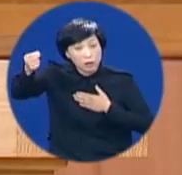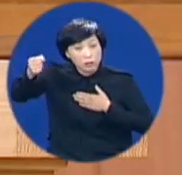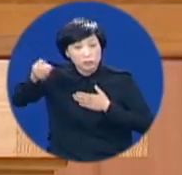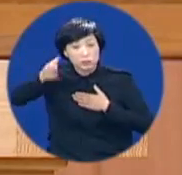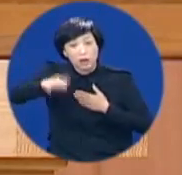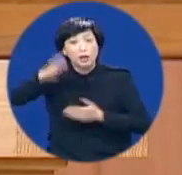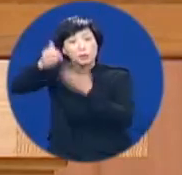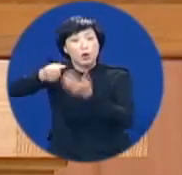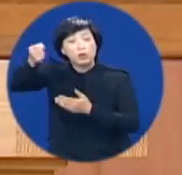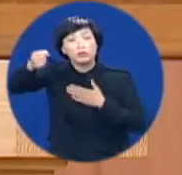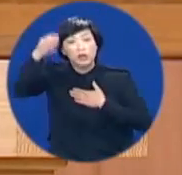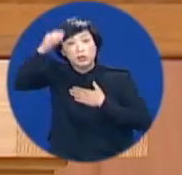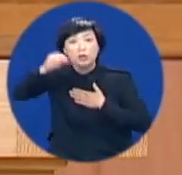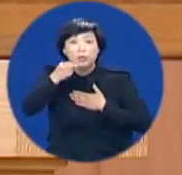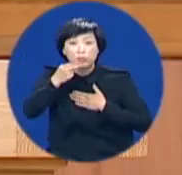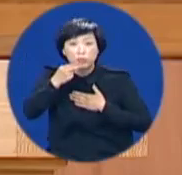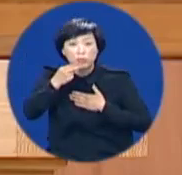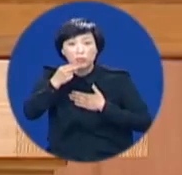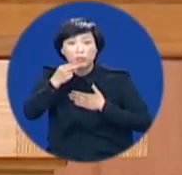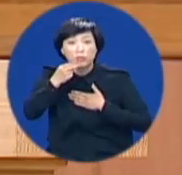하나님 것으로 인정하지 않는 것,